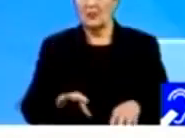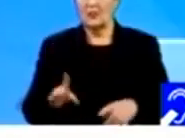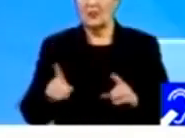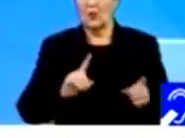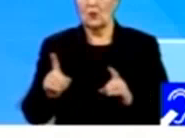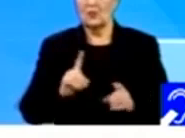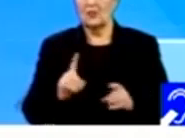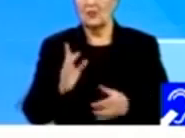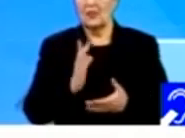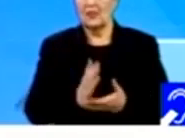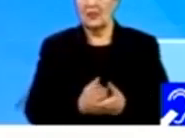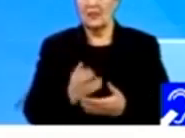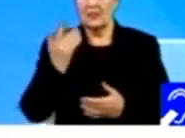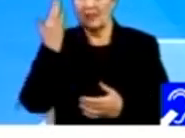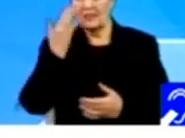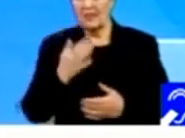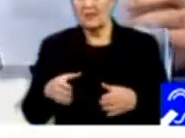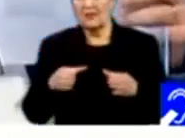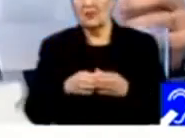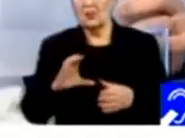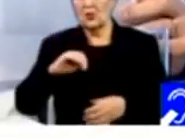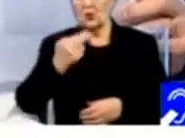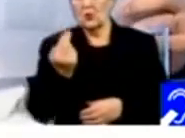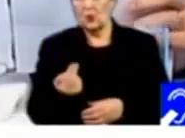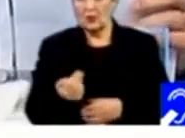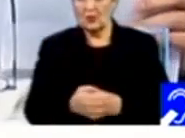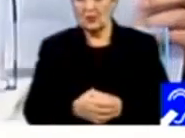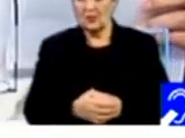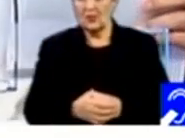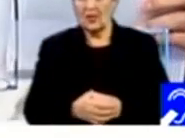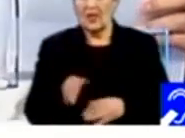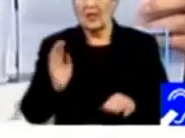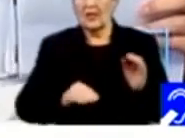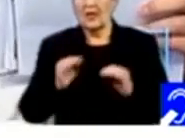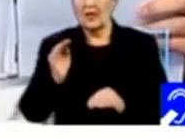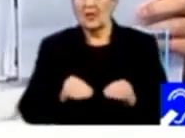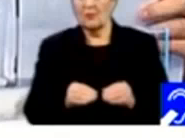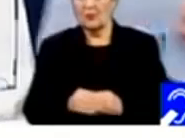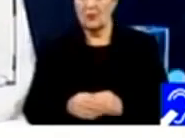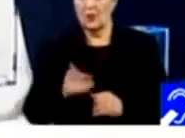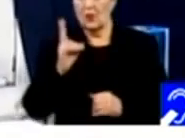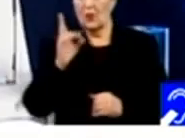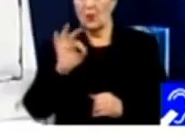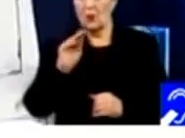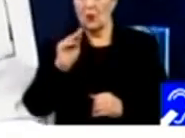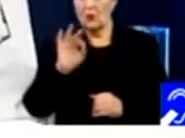Consiliului este abrogată la inițiativa fracțiunii Partidului Socialiștilor. Și anume, elaborată de către Dinari Cojocaru,